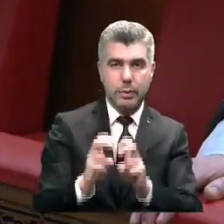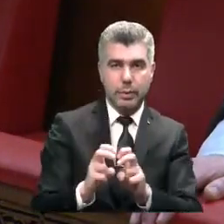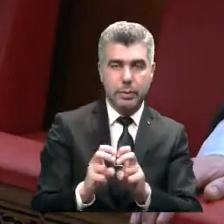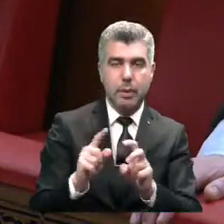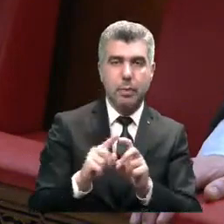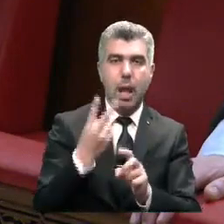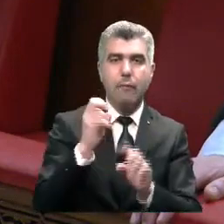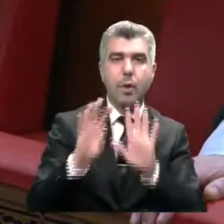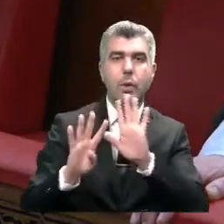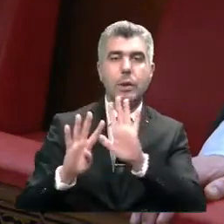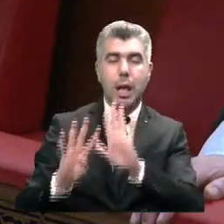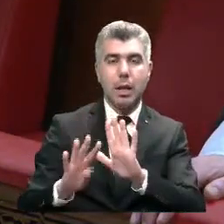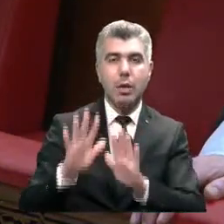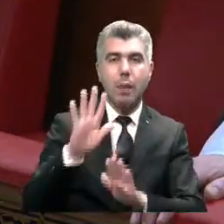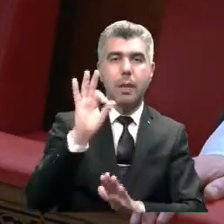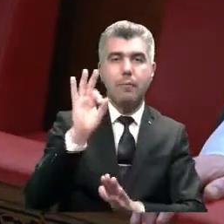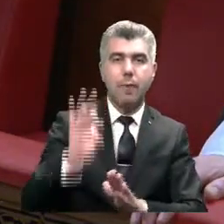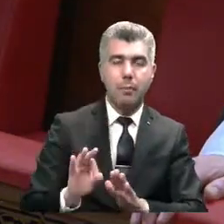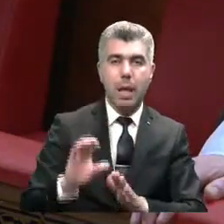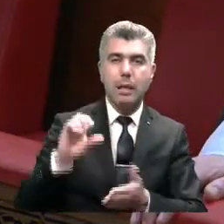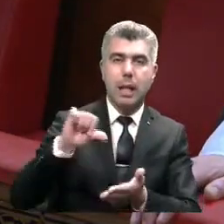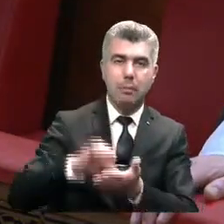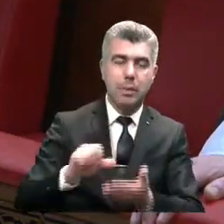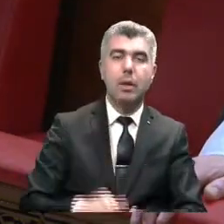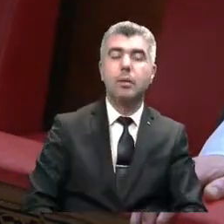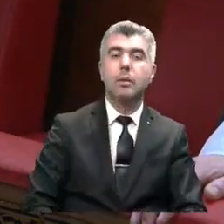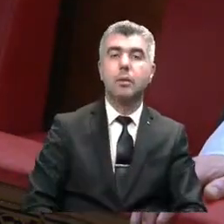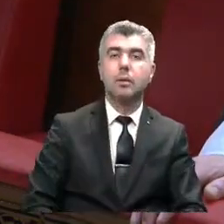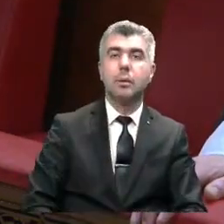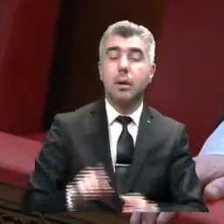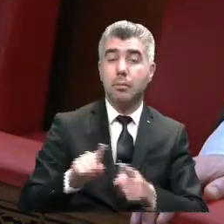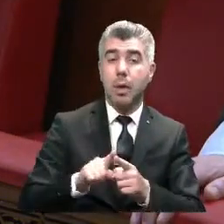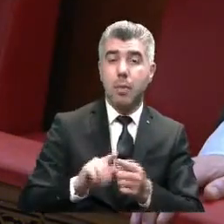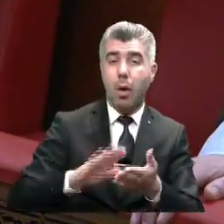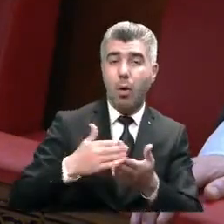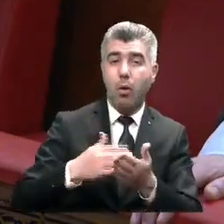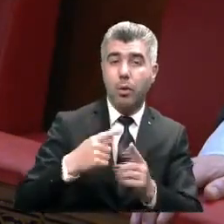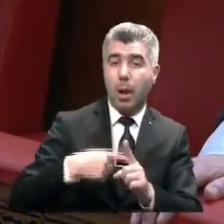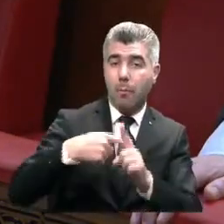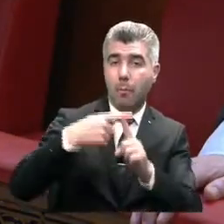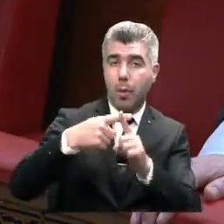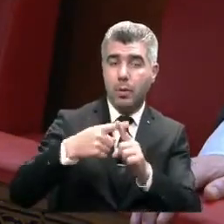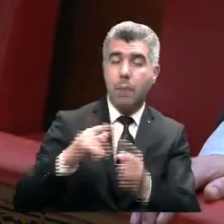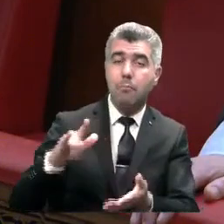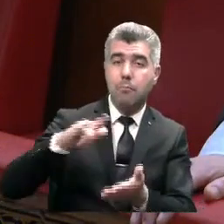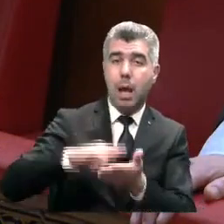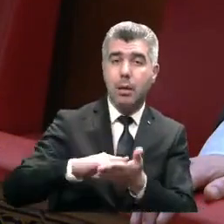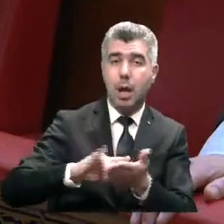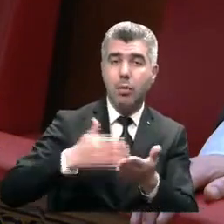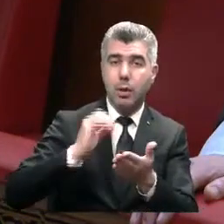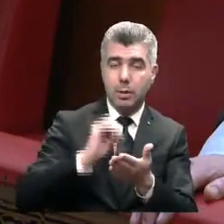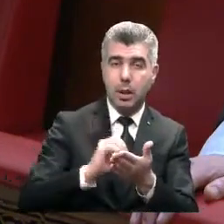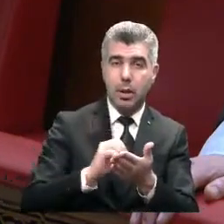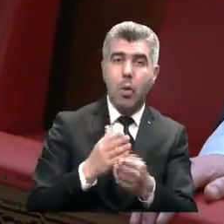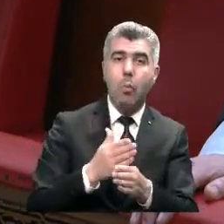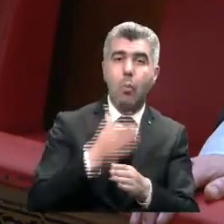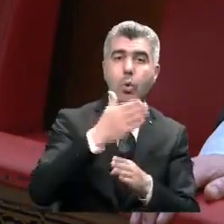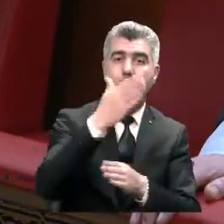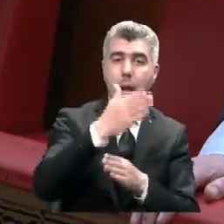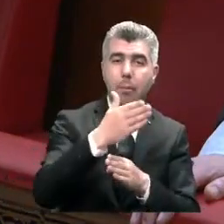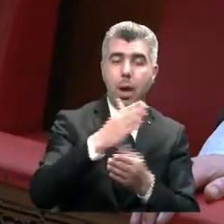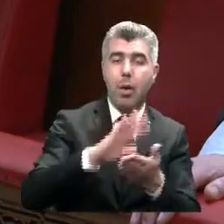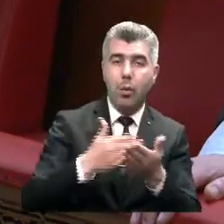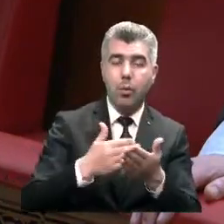2019 بالنسبه ديال 5% في مطار الدار البيضاء باش نلا الطاقه الاستيعابيه للمطارات بصفه استباقيه للحاجيات المستقبليه الحركه الجويه